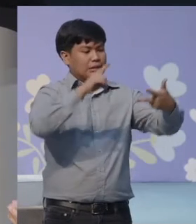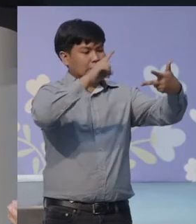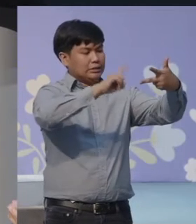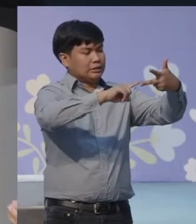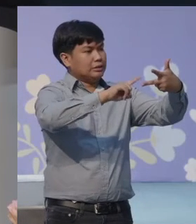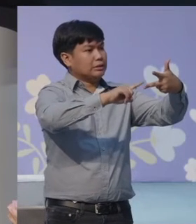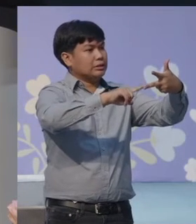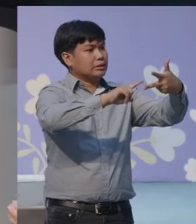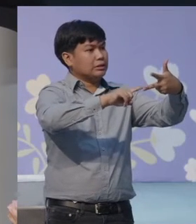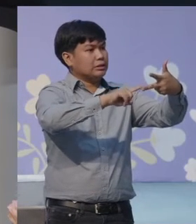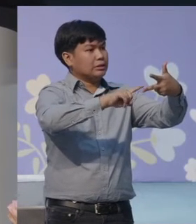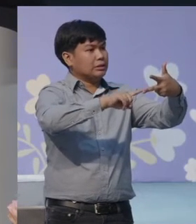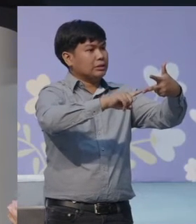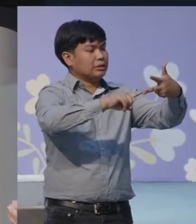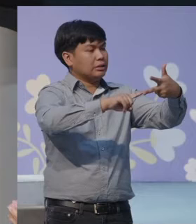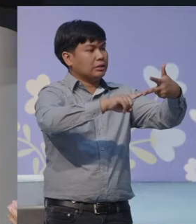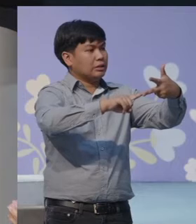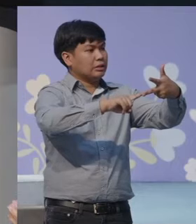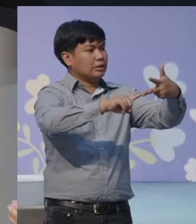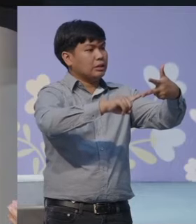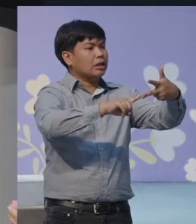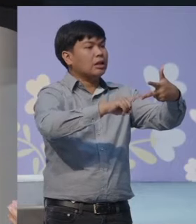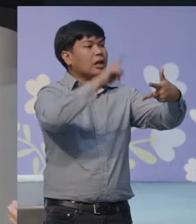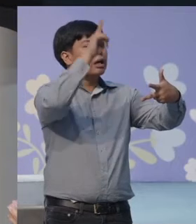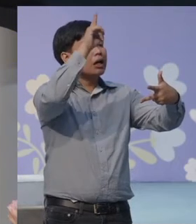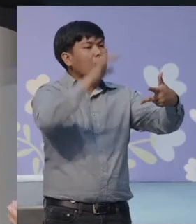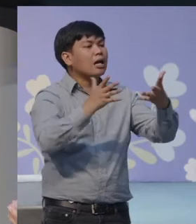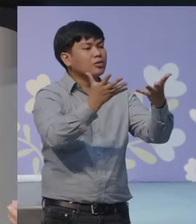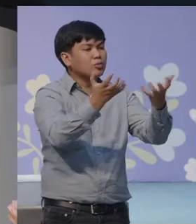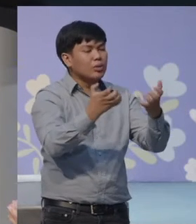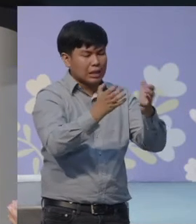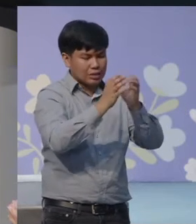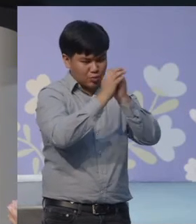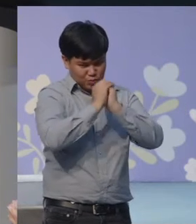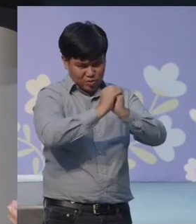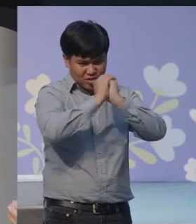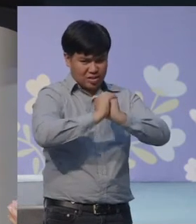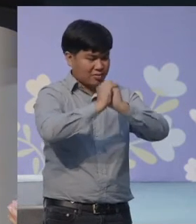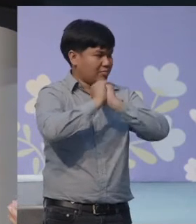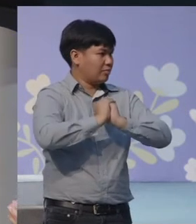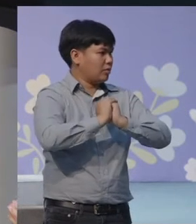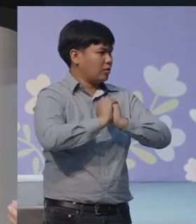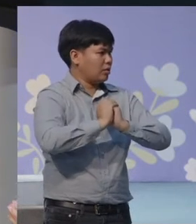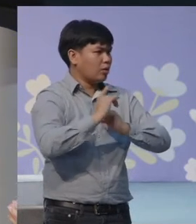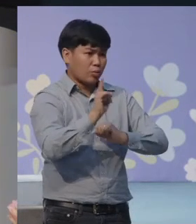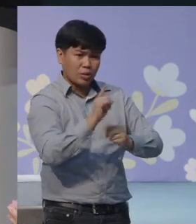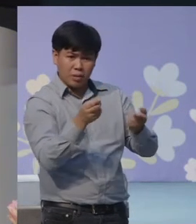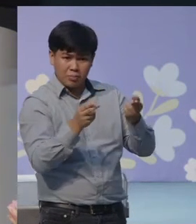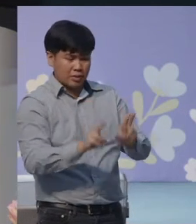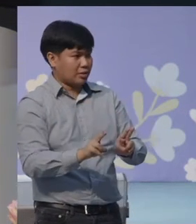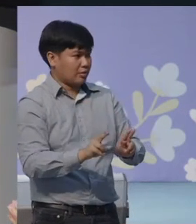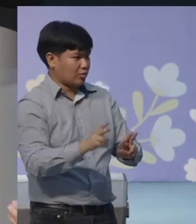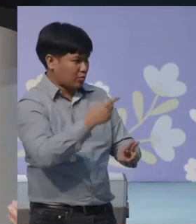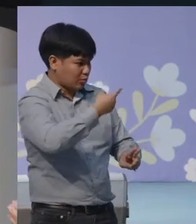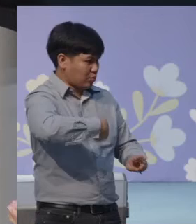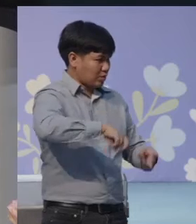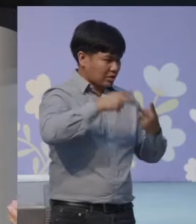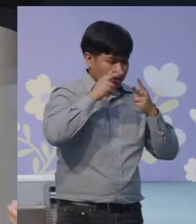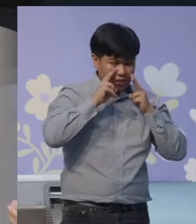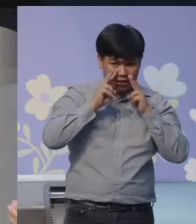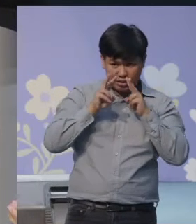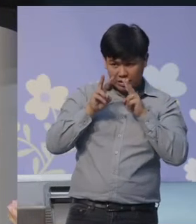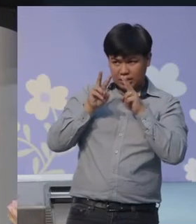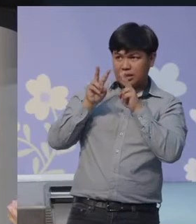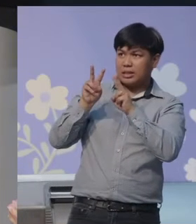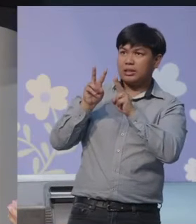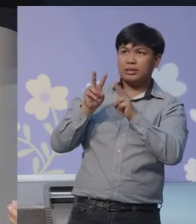na sinasamba ng kanyang pinagpala. So, makikita natin ito